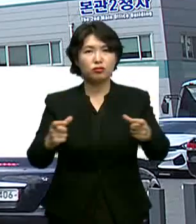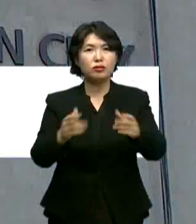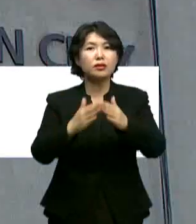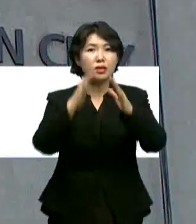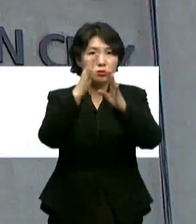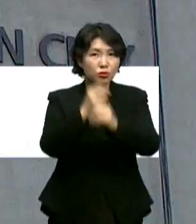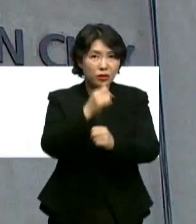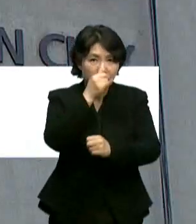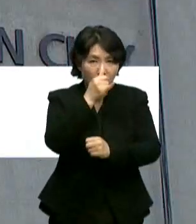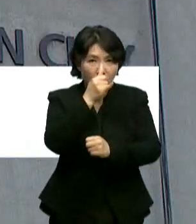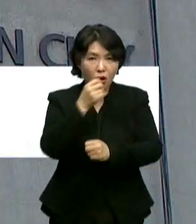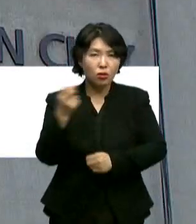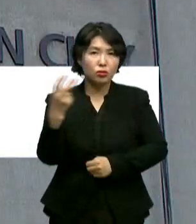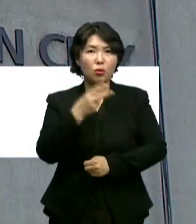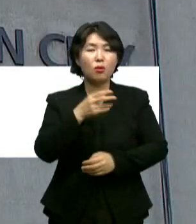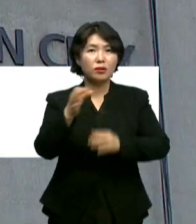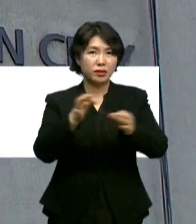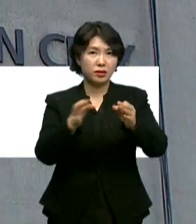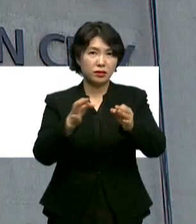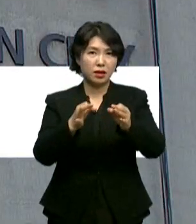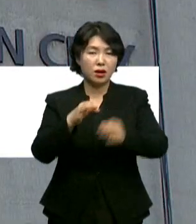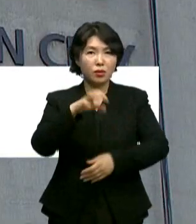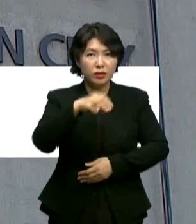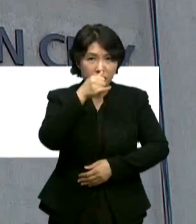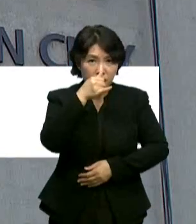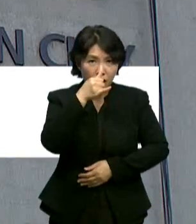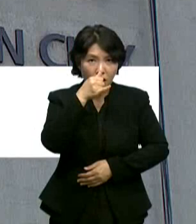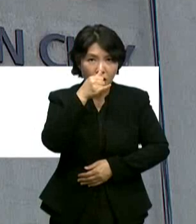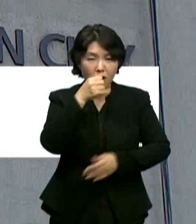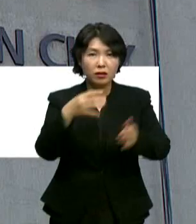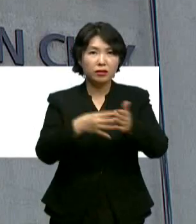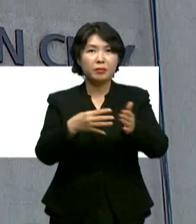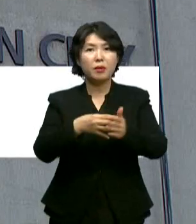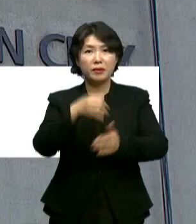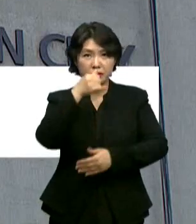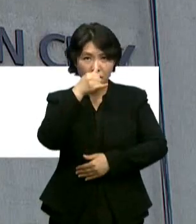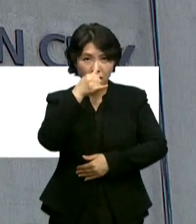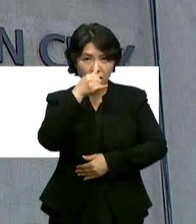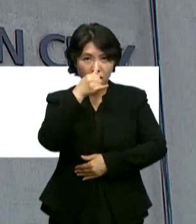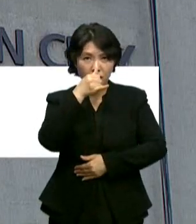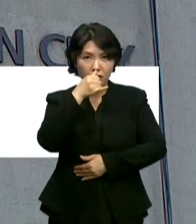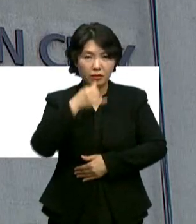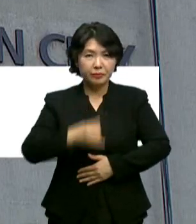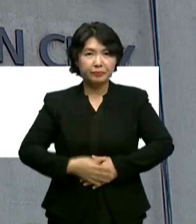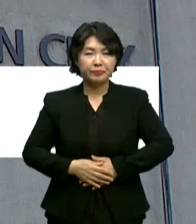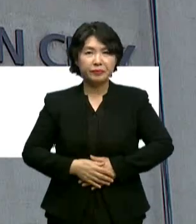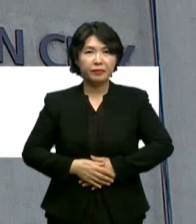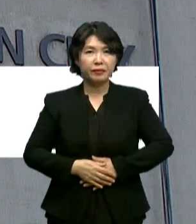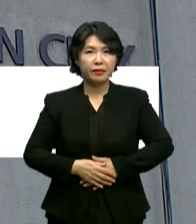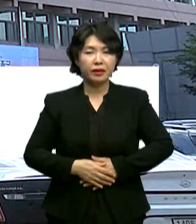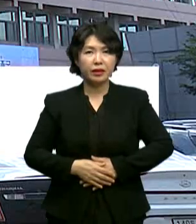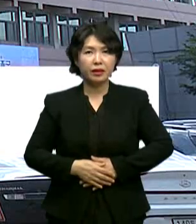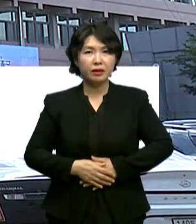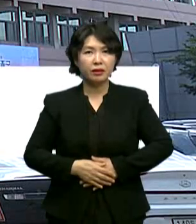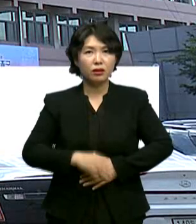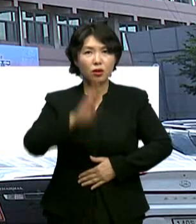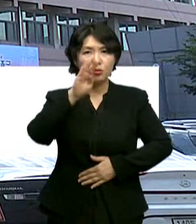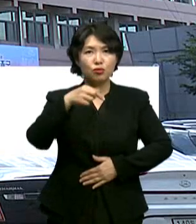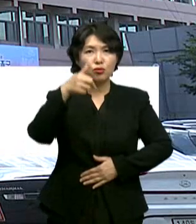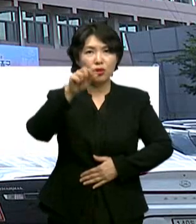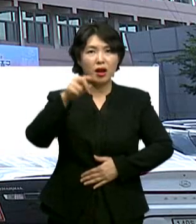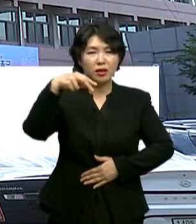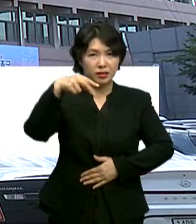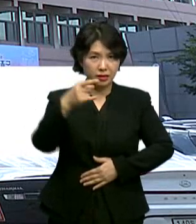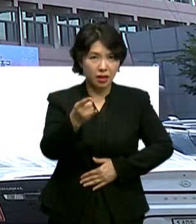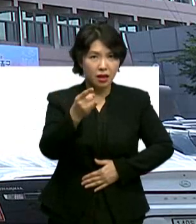개인과 사업소를 둔 개인사업자와 법인이 대상이며 개인사업자는 직전 연도 부가가치세